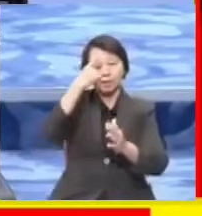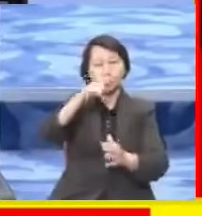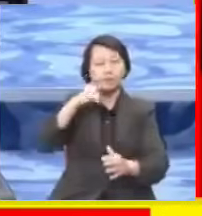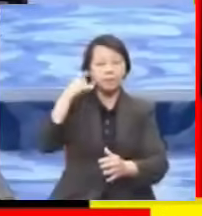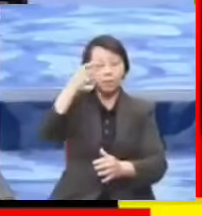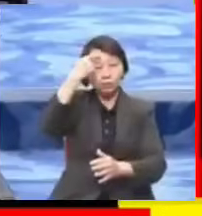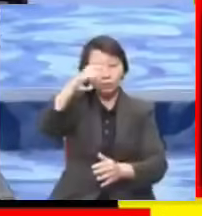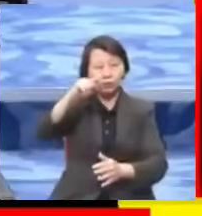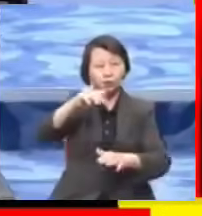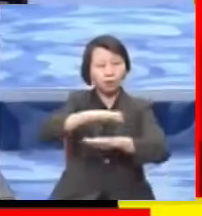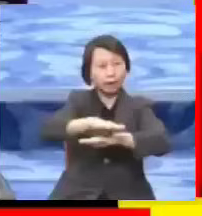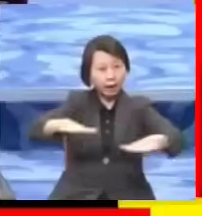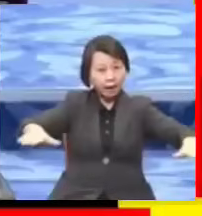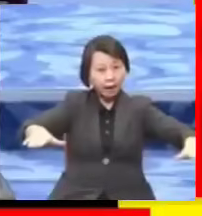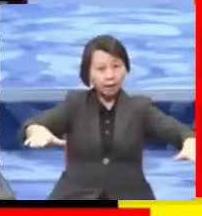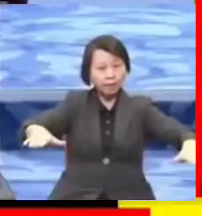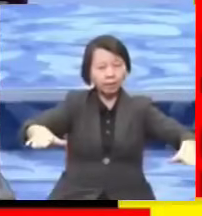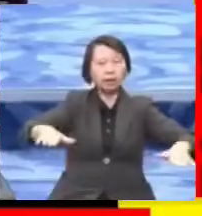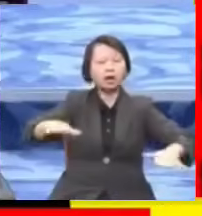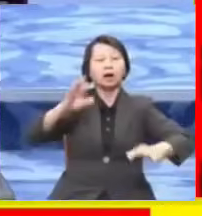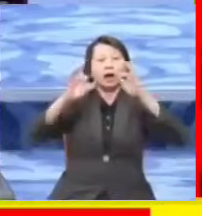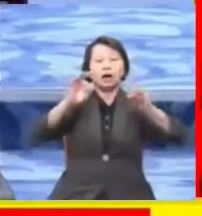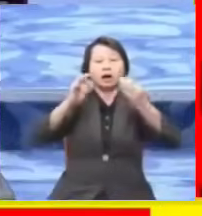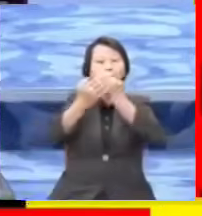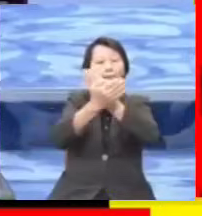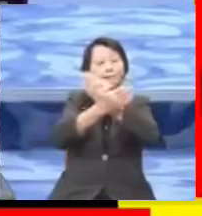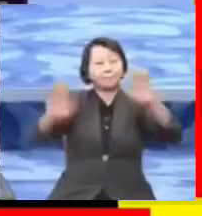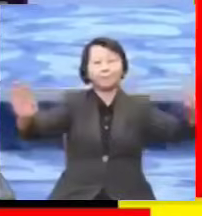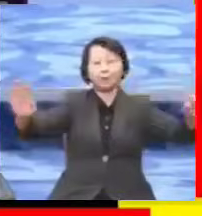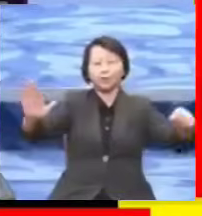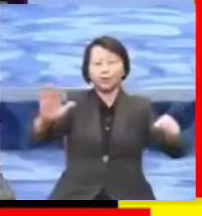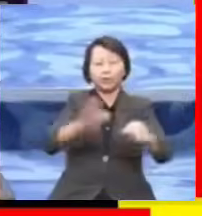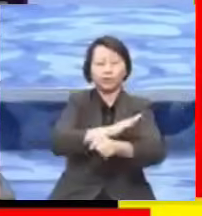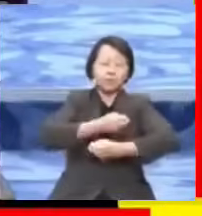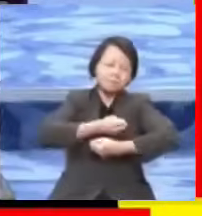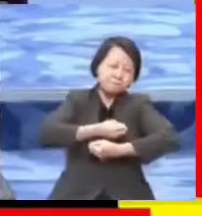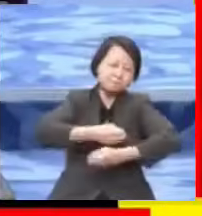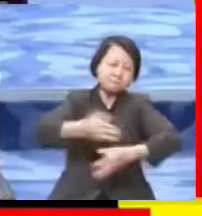lambs. Ya. Kalau kebebasan penuh kepada